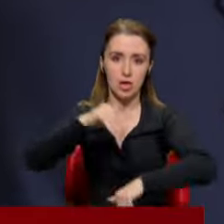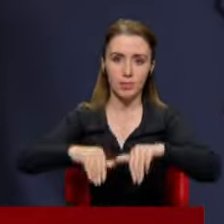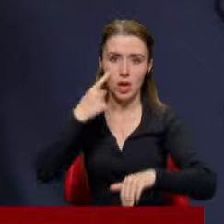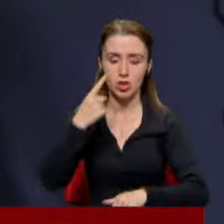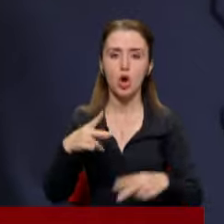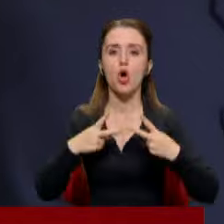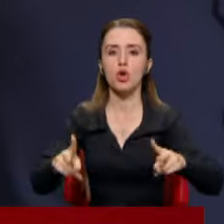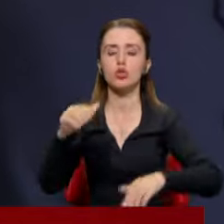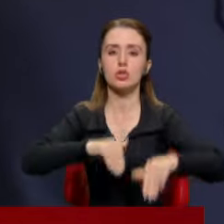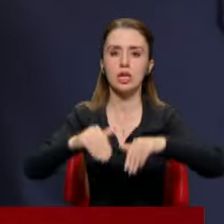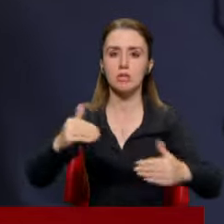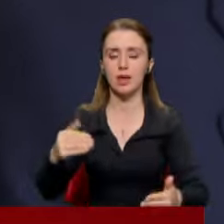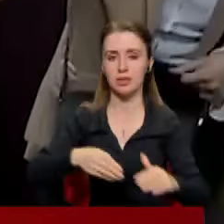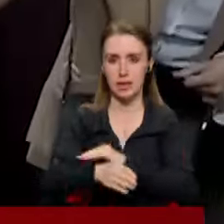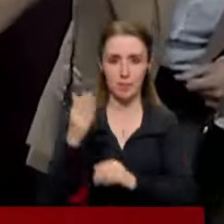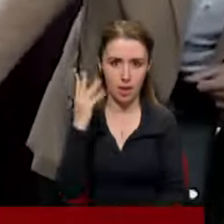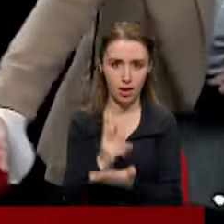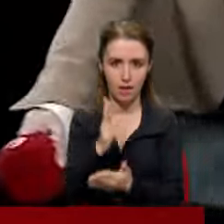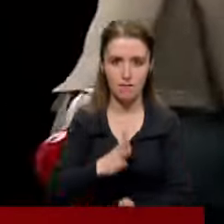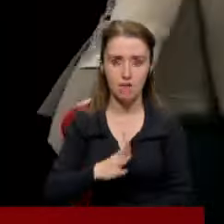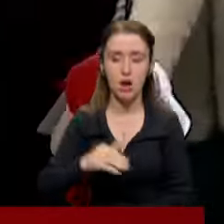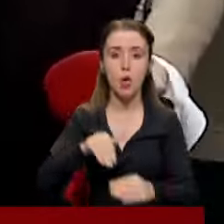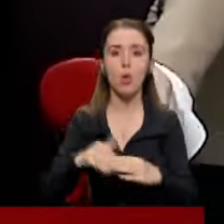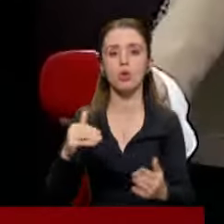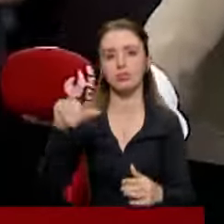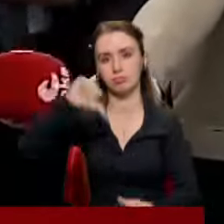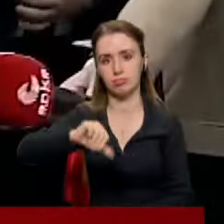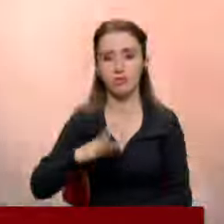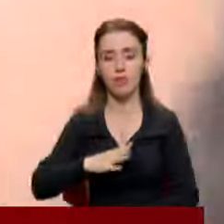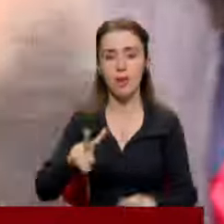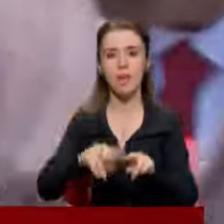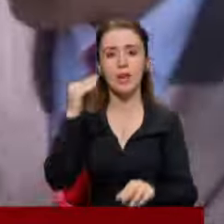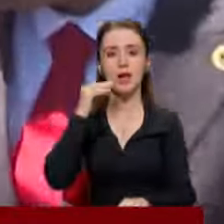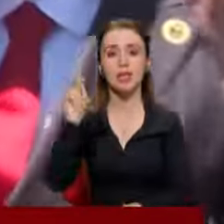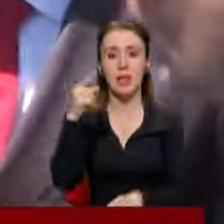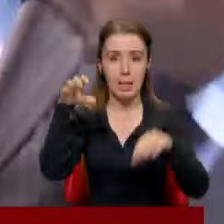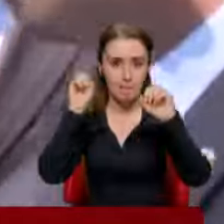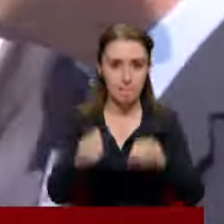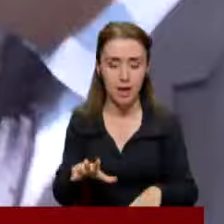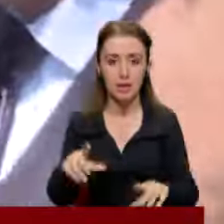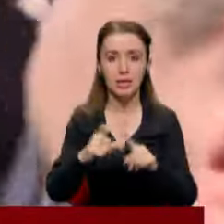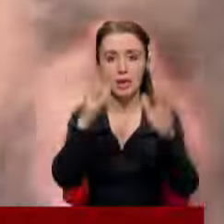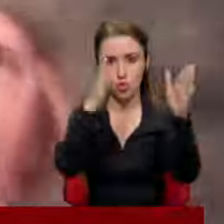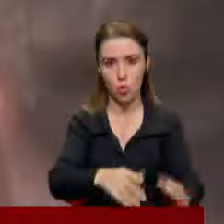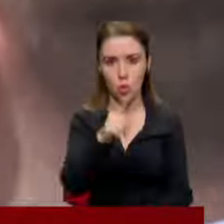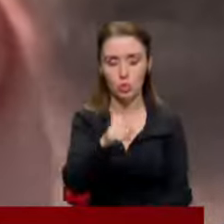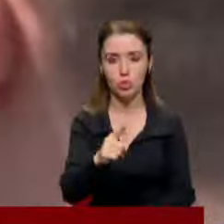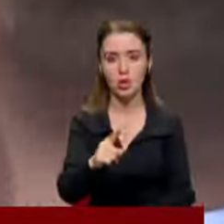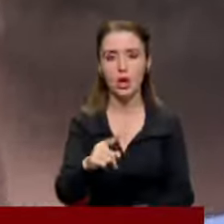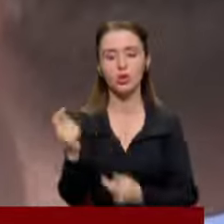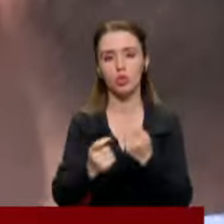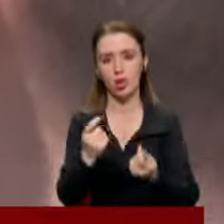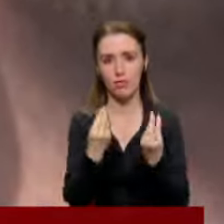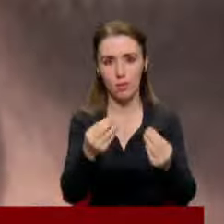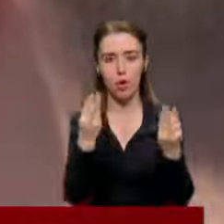hür ve müstakil seçime girme kararı ve yaşanan oy kaybı sonrası Akşener liderliği bırakınca Dervişoğlu'na liderlik yolu